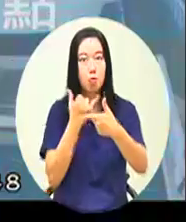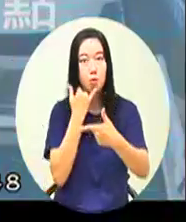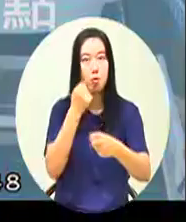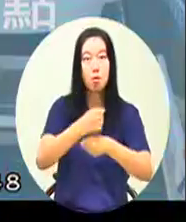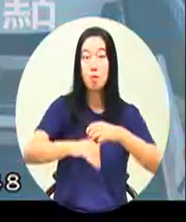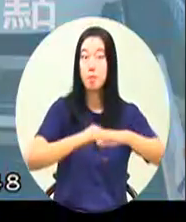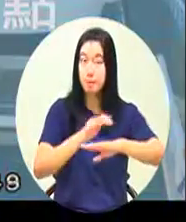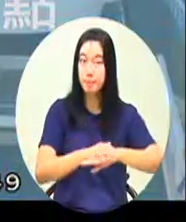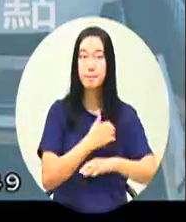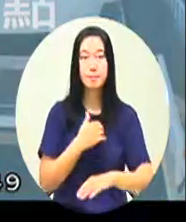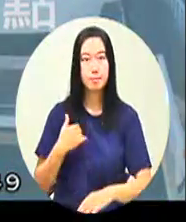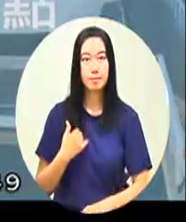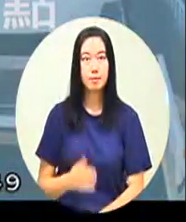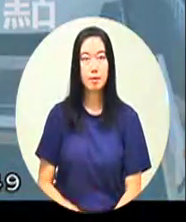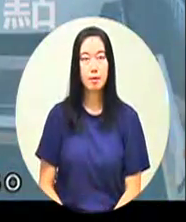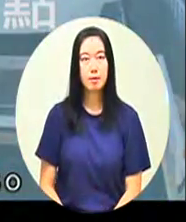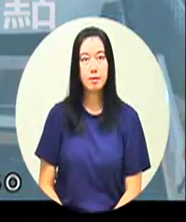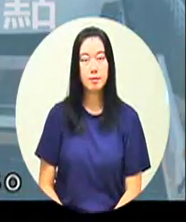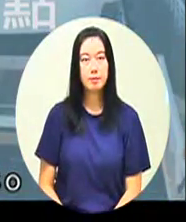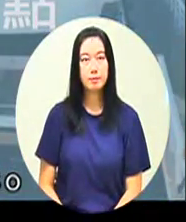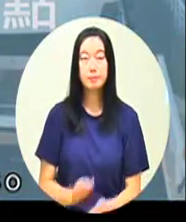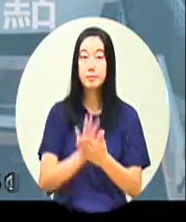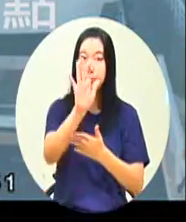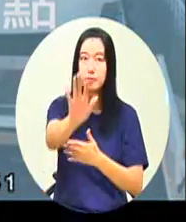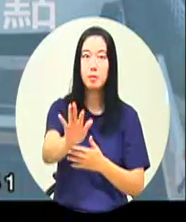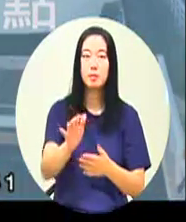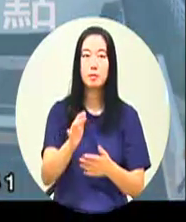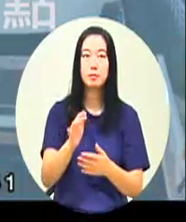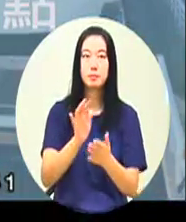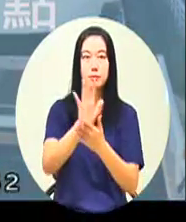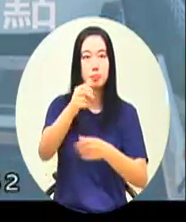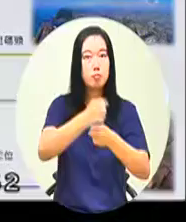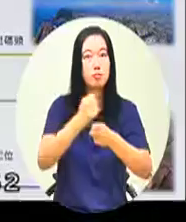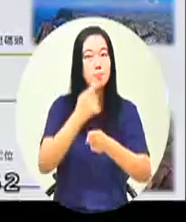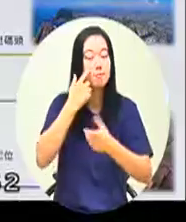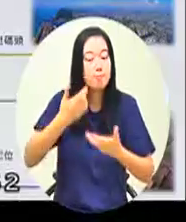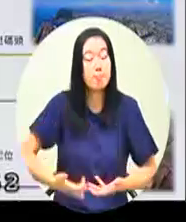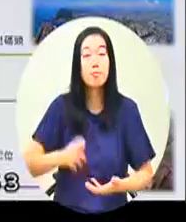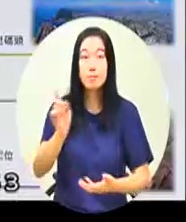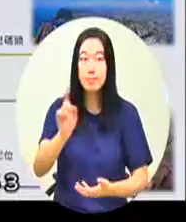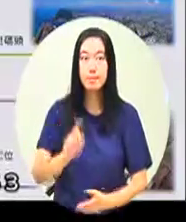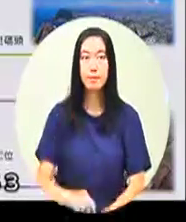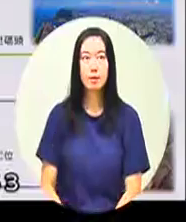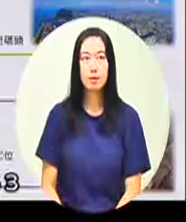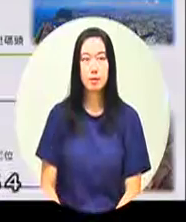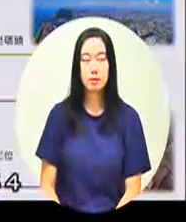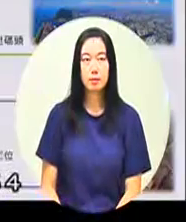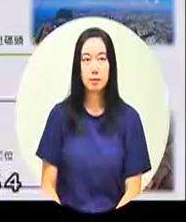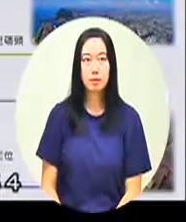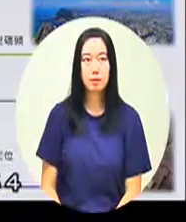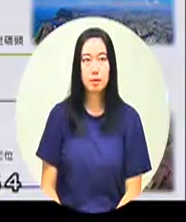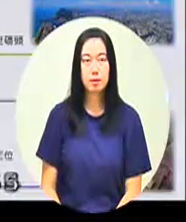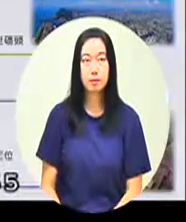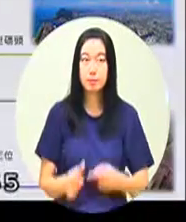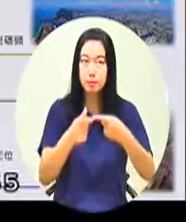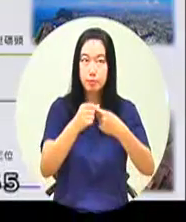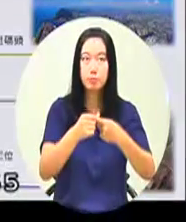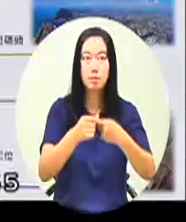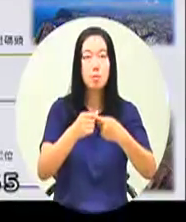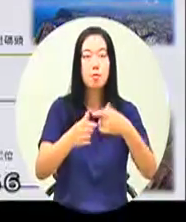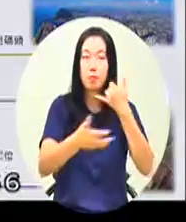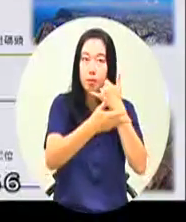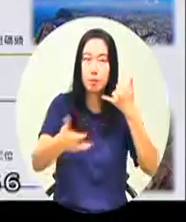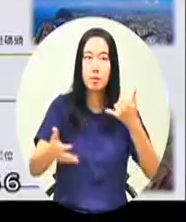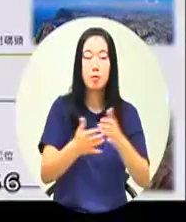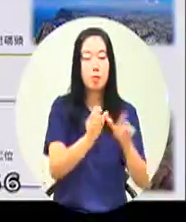工。那接下来介绍整个未来的工作重点的部分。首先，在发展海洋